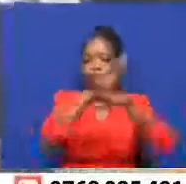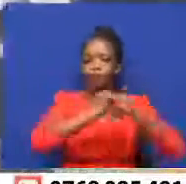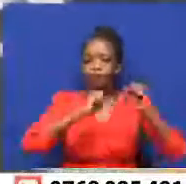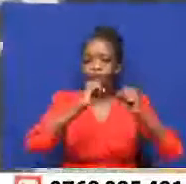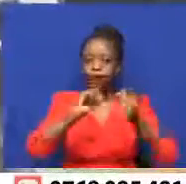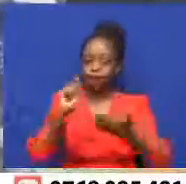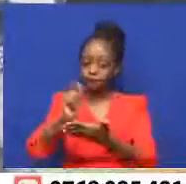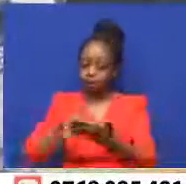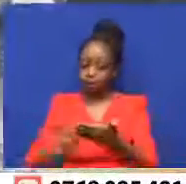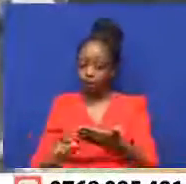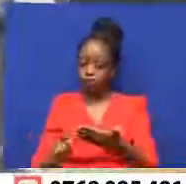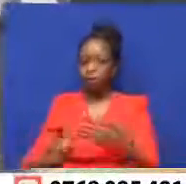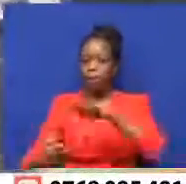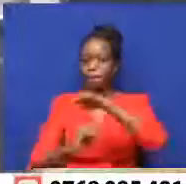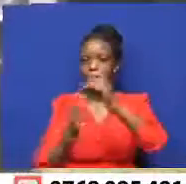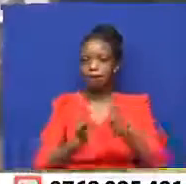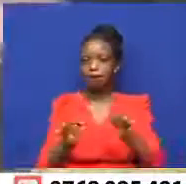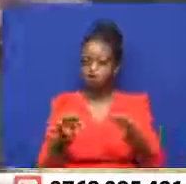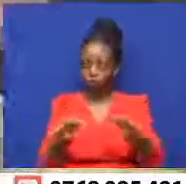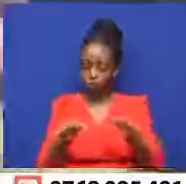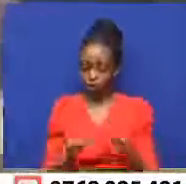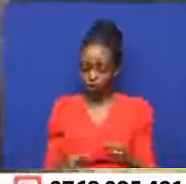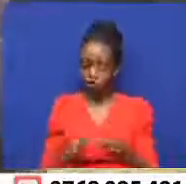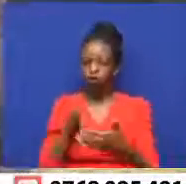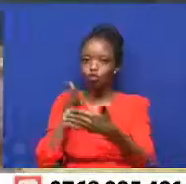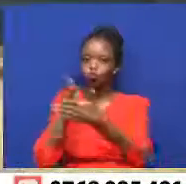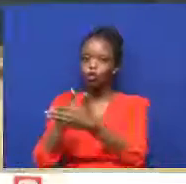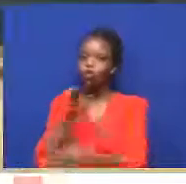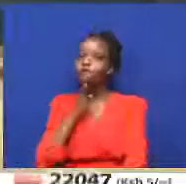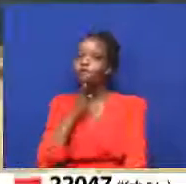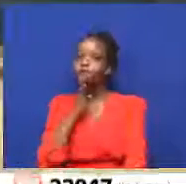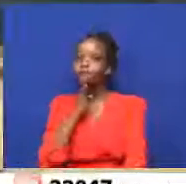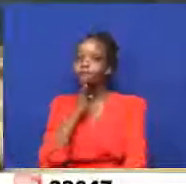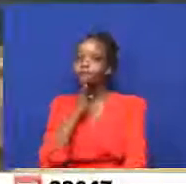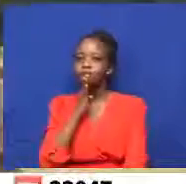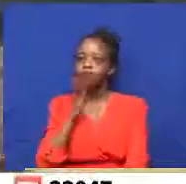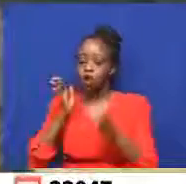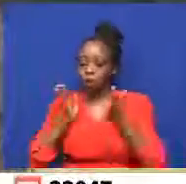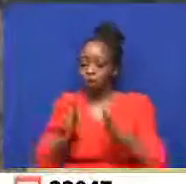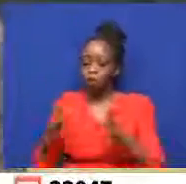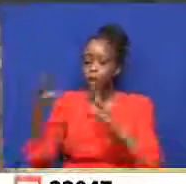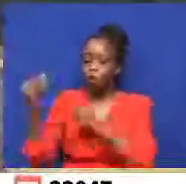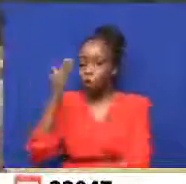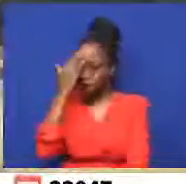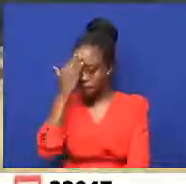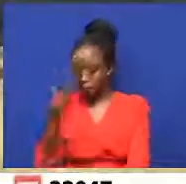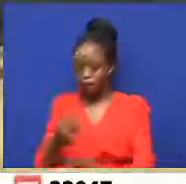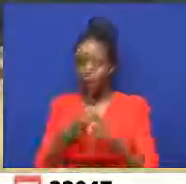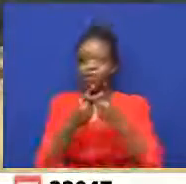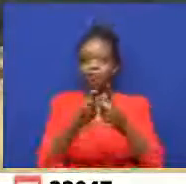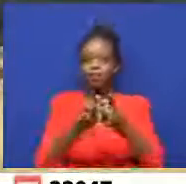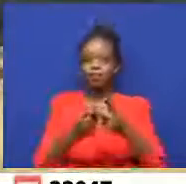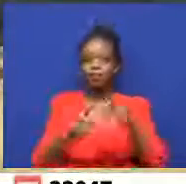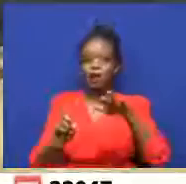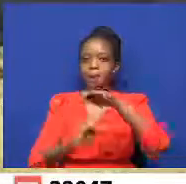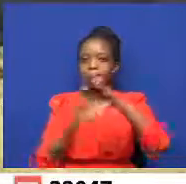ameandikia waziri wa treasury atupilie mbali madeni. Nilienda on Monday nikatembelea waziri wa